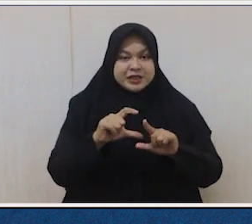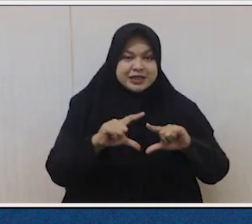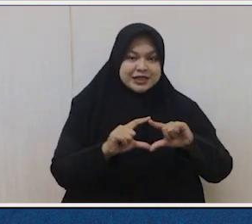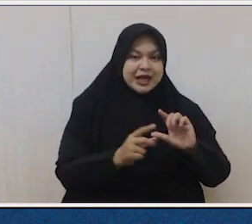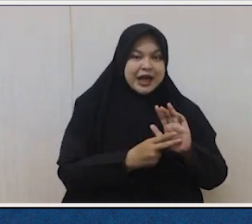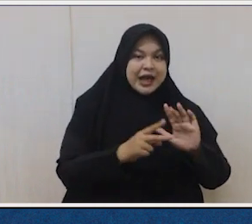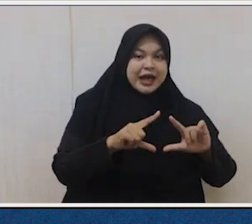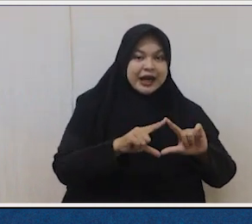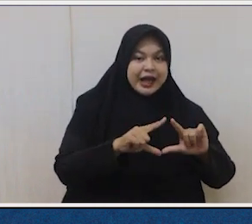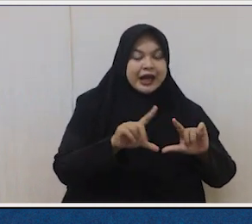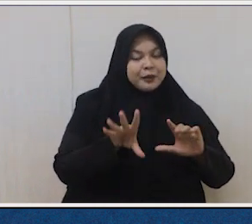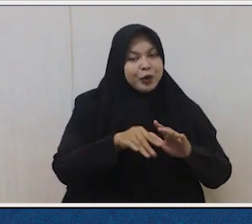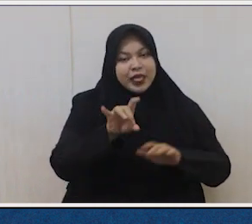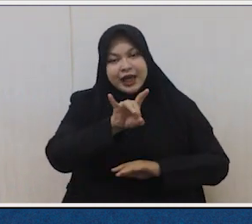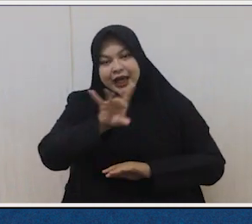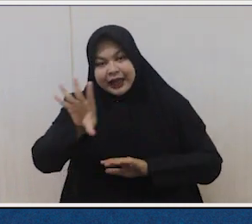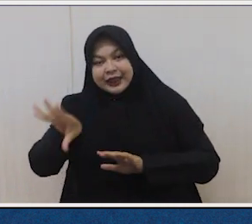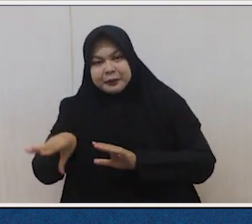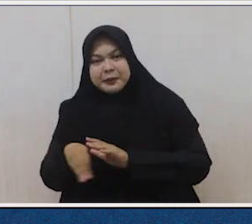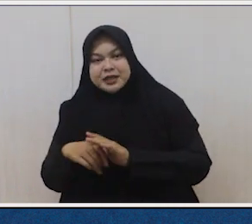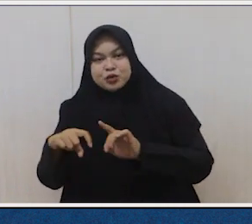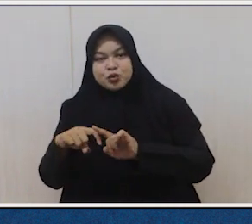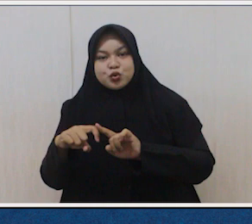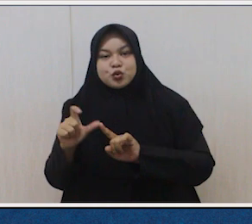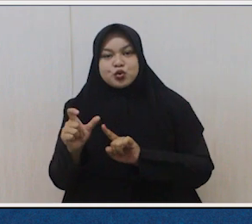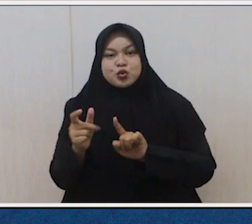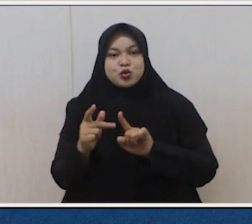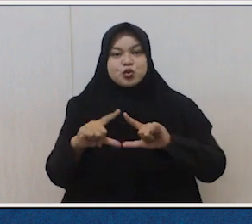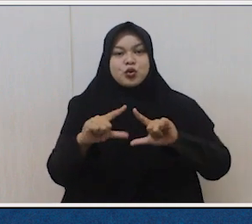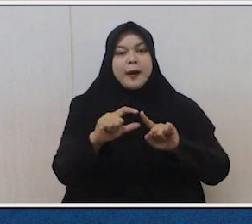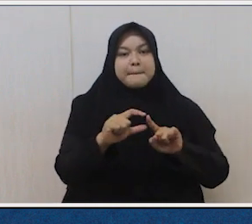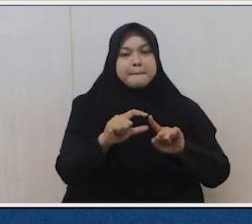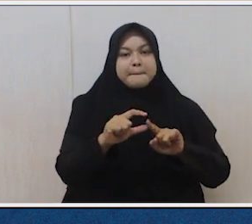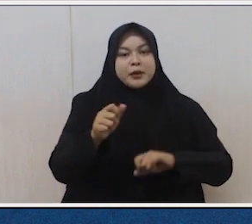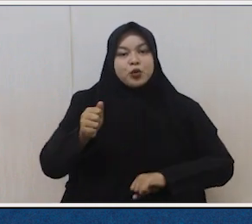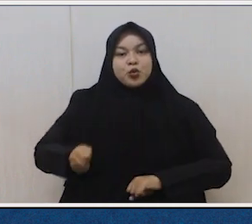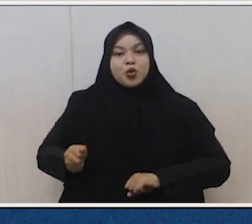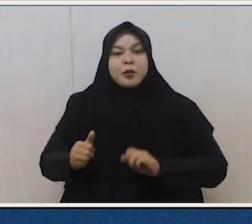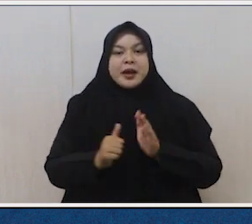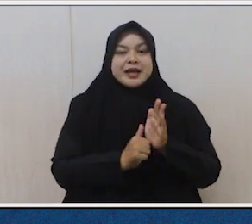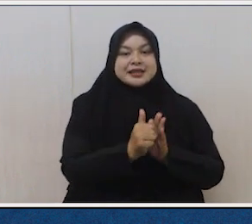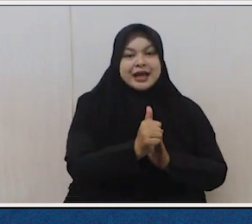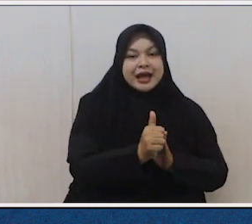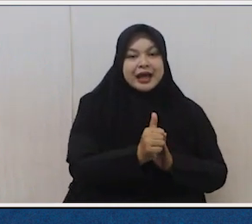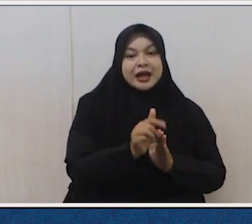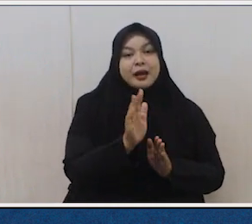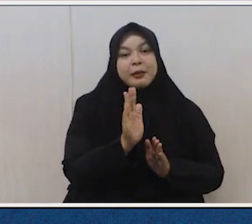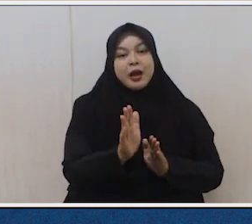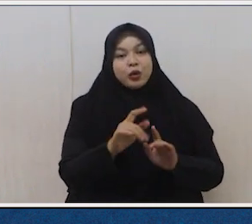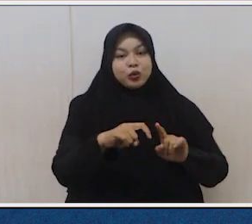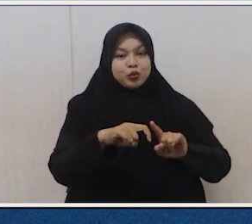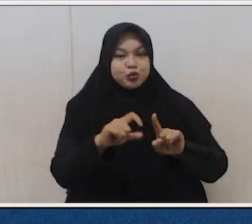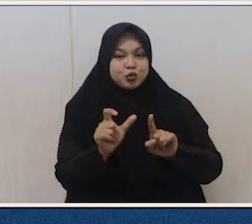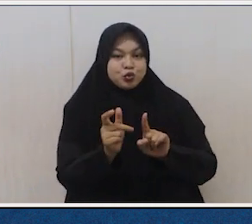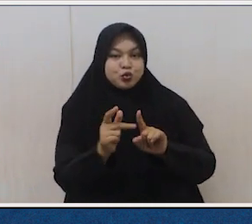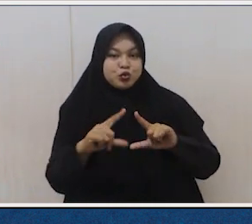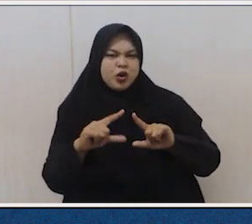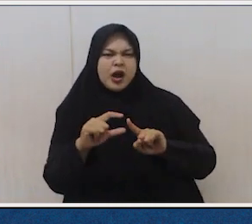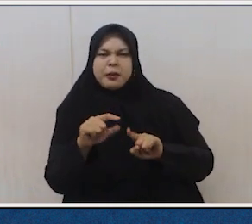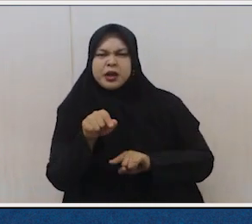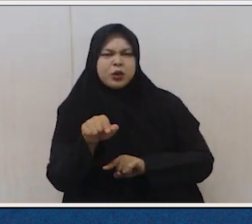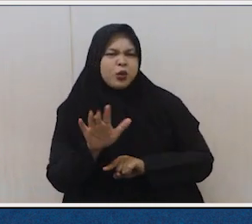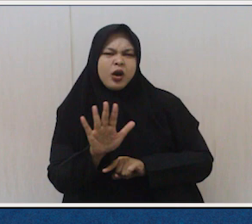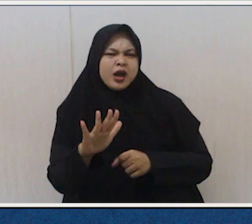ee kauhap KUHAP hukum acaranya gitu ya bahwa KUHAP itu dalam tanda kutip tidak cukup